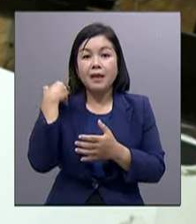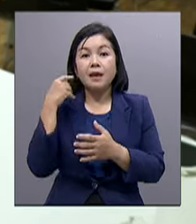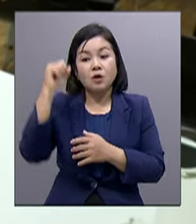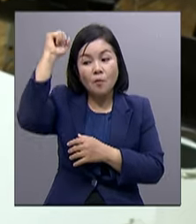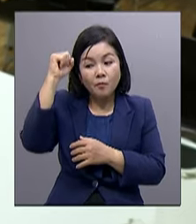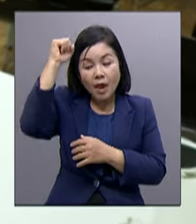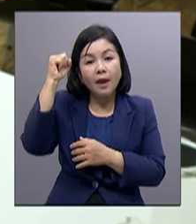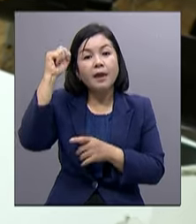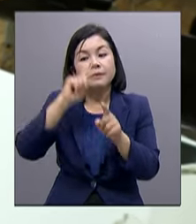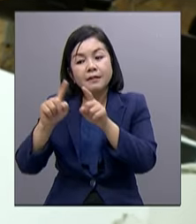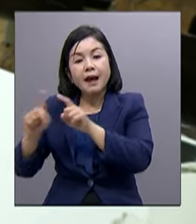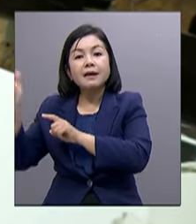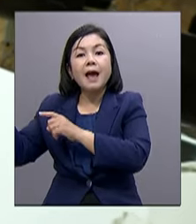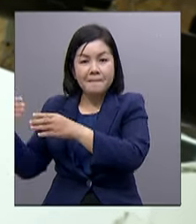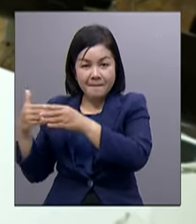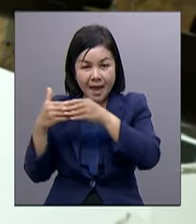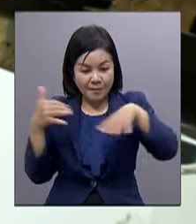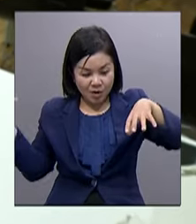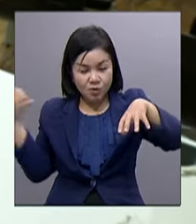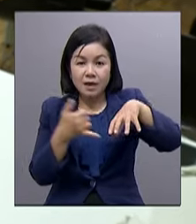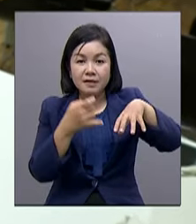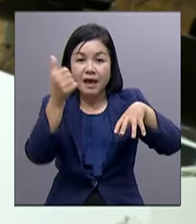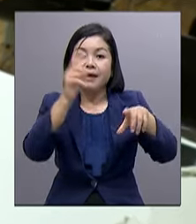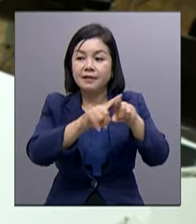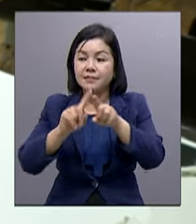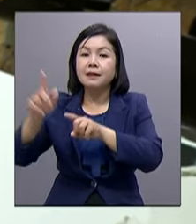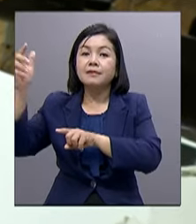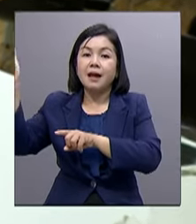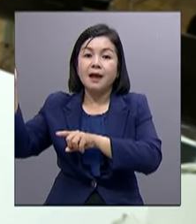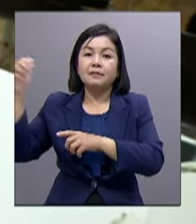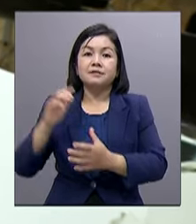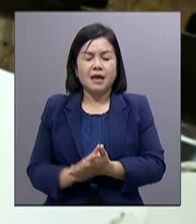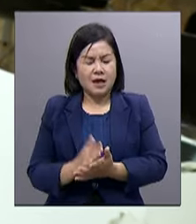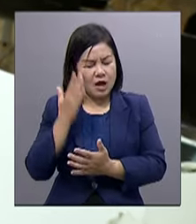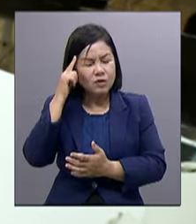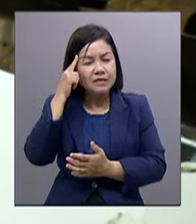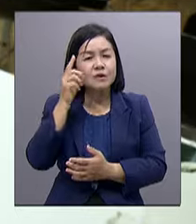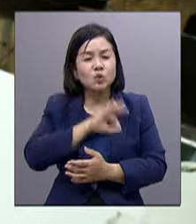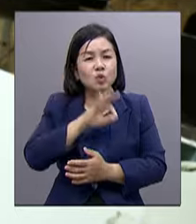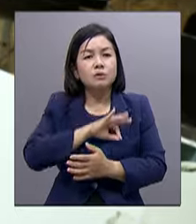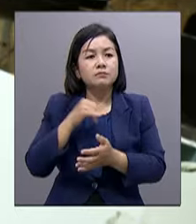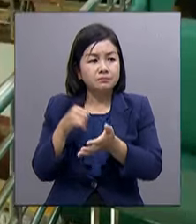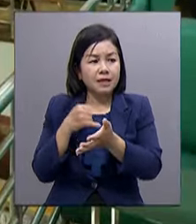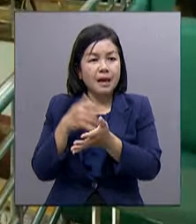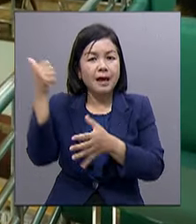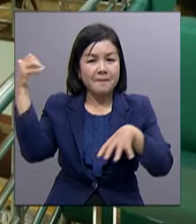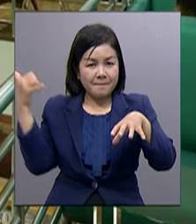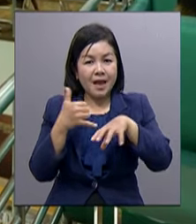ณะเนี่ยที่สามารถพาเรามาห้องสมุดได้หลายเส้นทางมาก็เลยคิดว่ามันสะดวกกว่าเยอะ